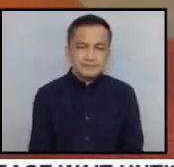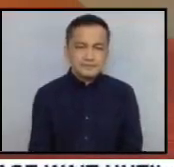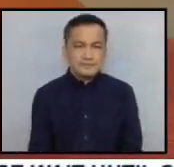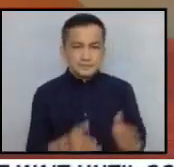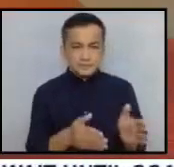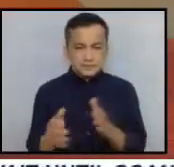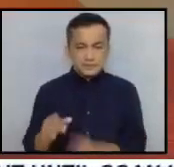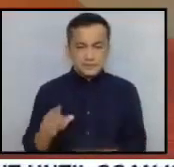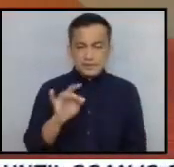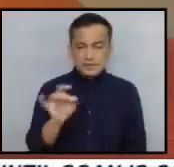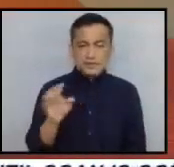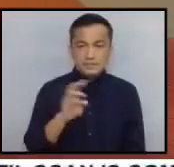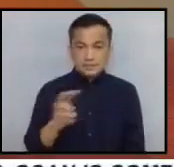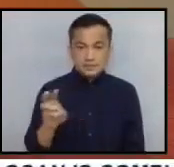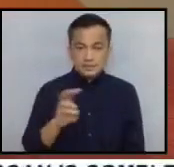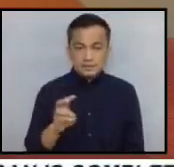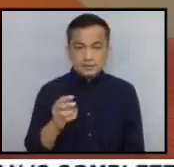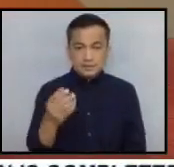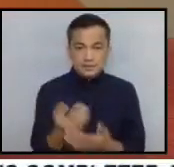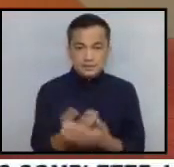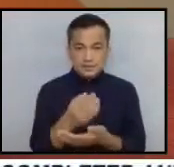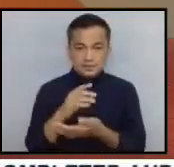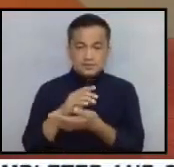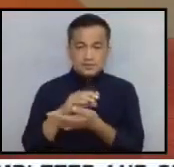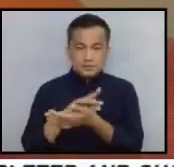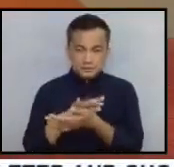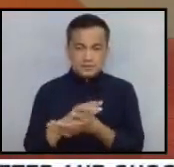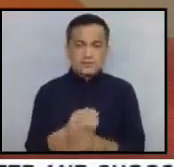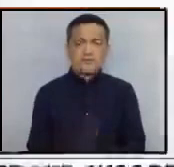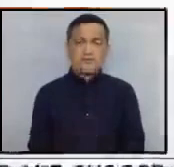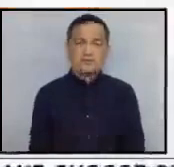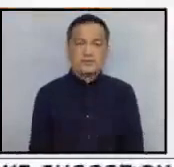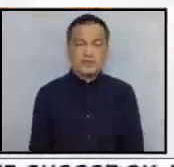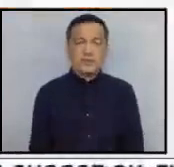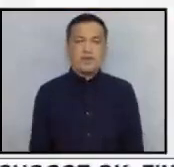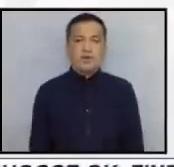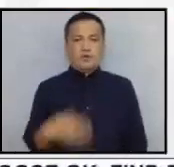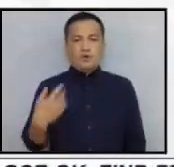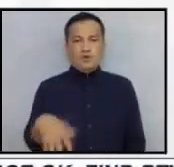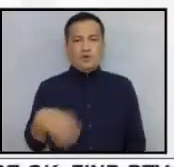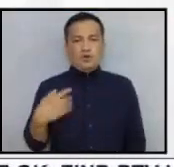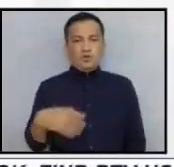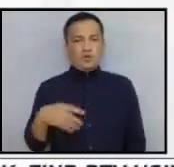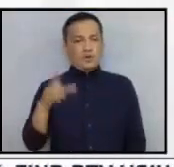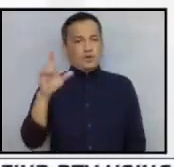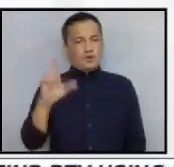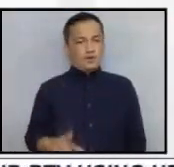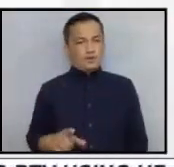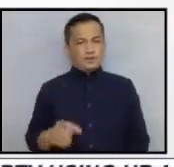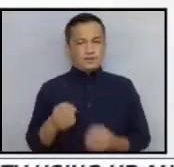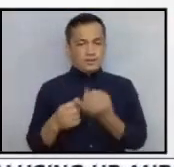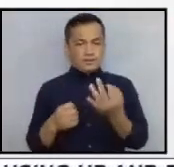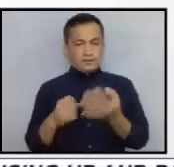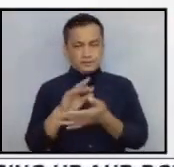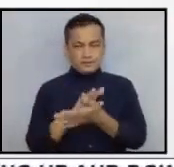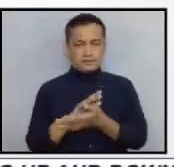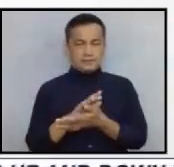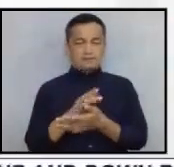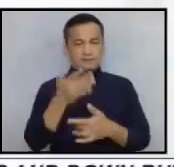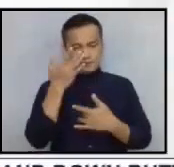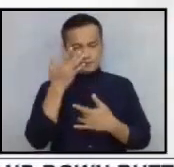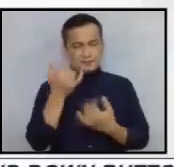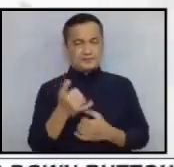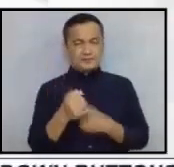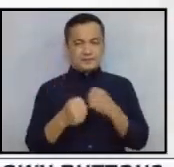866 na lang ang mga bagong kaso ng COVID-19. Ito na ang pinakamababang bilang ng mga nagkasakit sa taong ito. Dahil dyan, umabot na